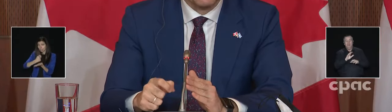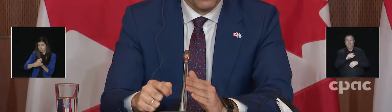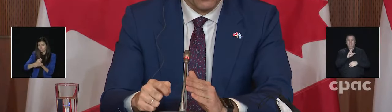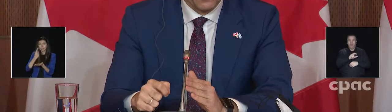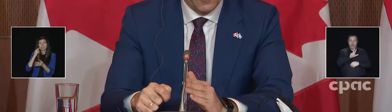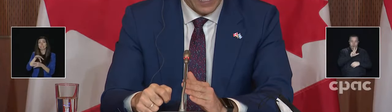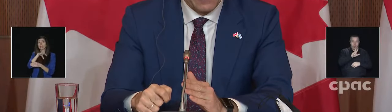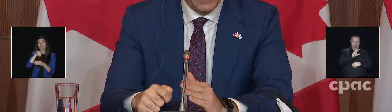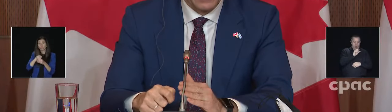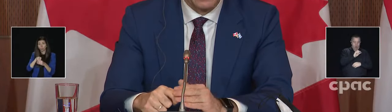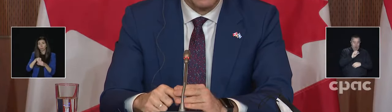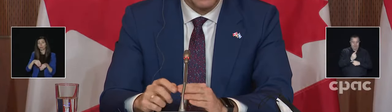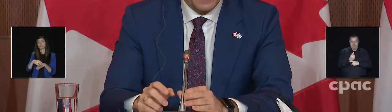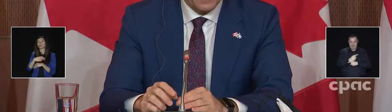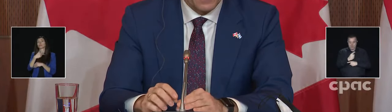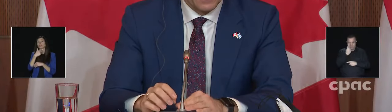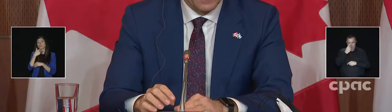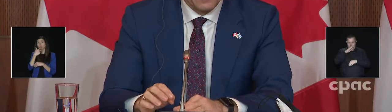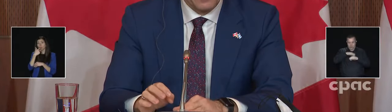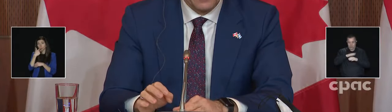day for 5 days.